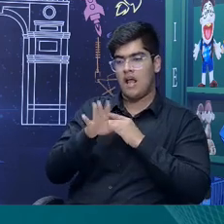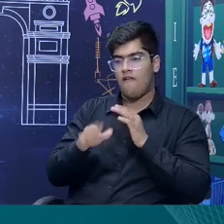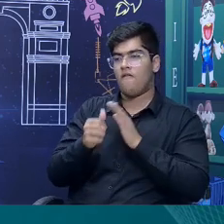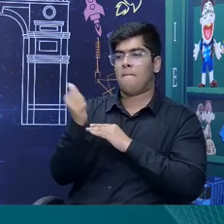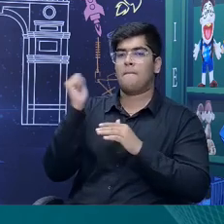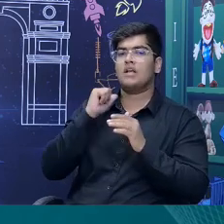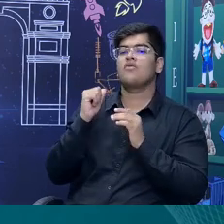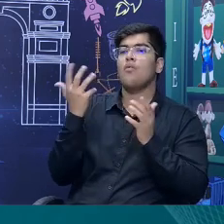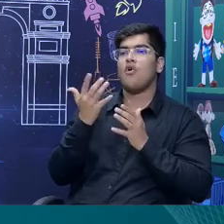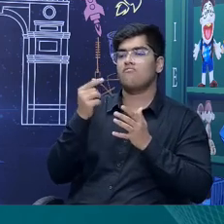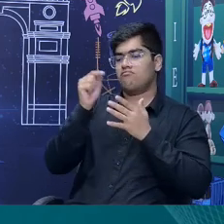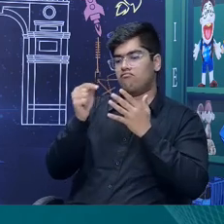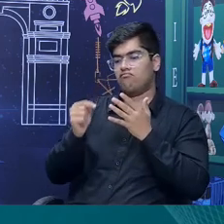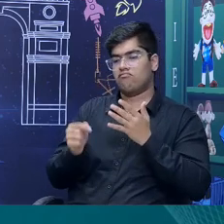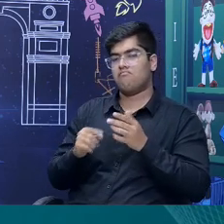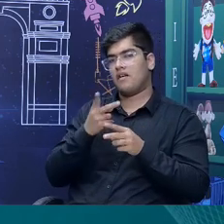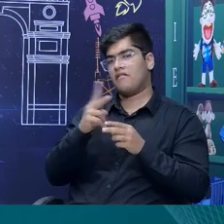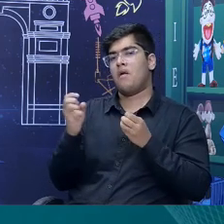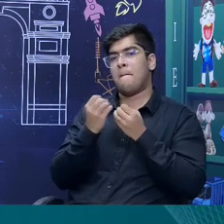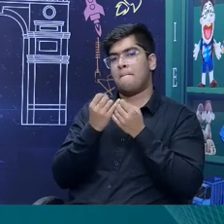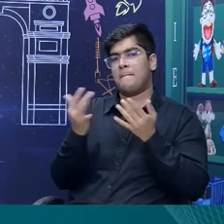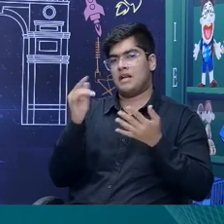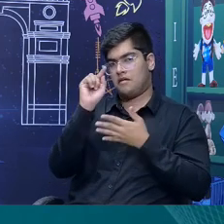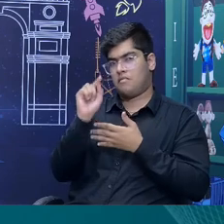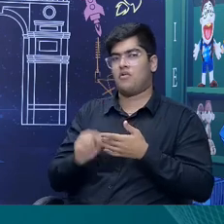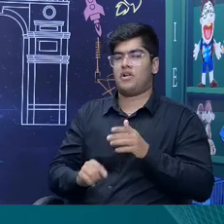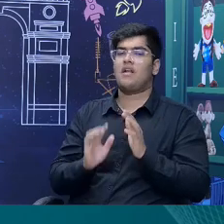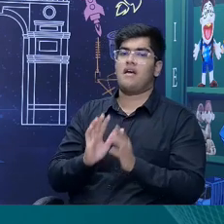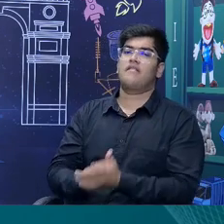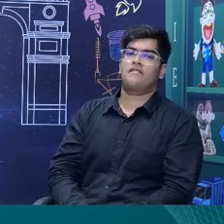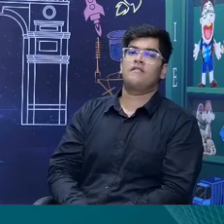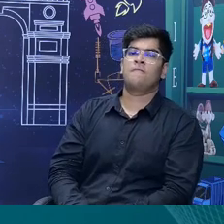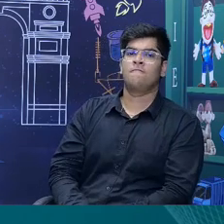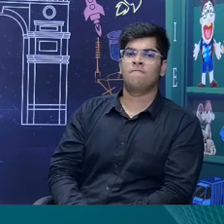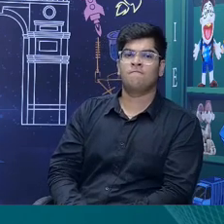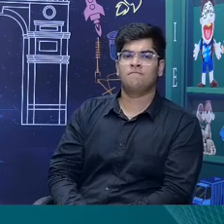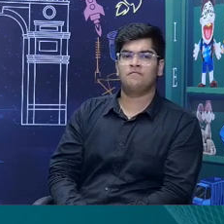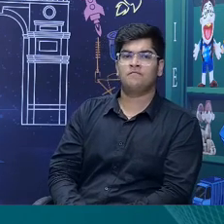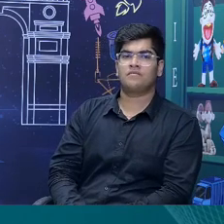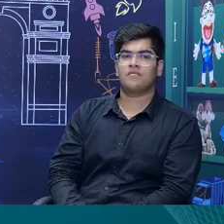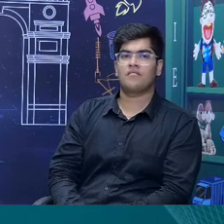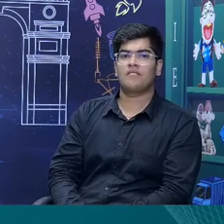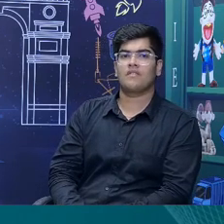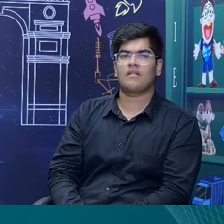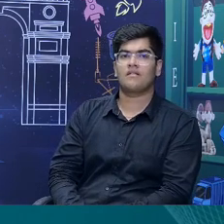चीज हैं काफी फैक्ट्स और फैक्ट्स हैं या फिर जरूर है जिसको हमें देखना चाहिए